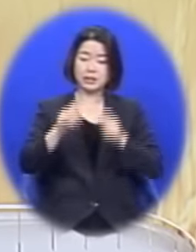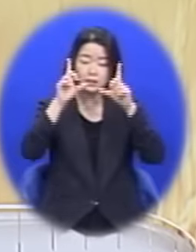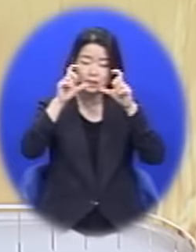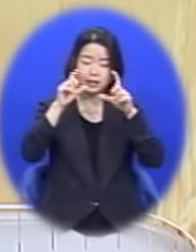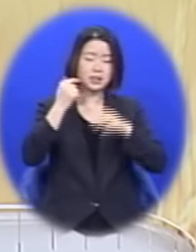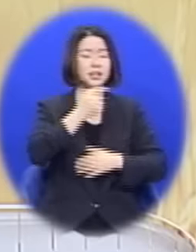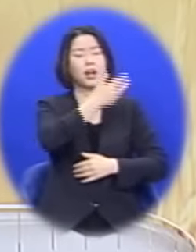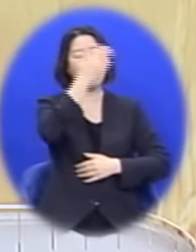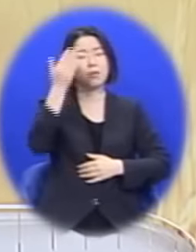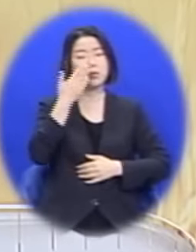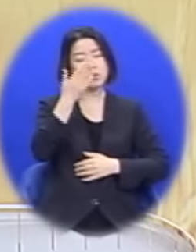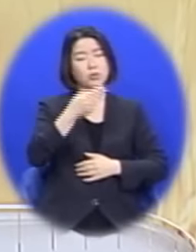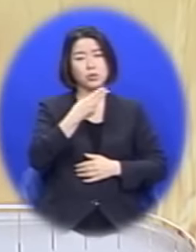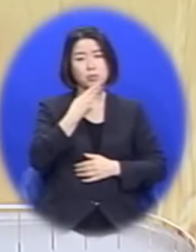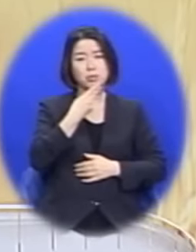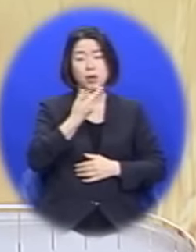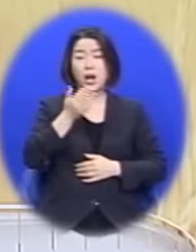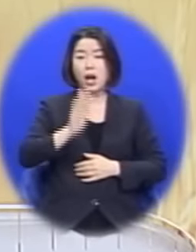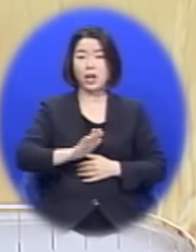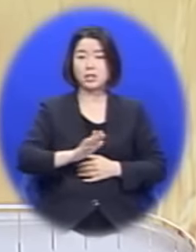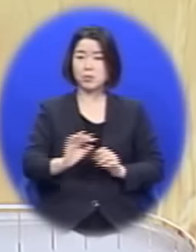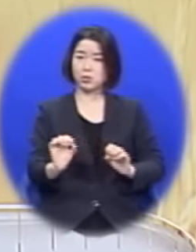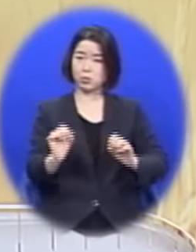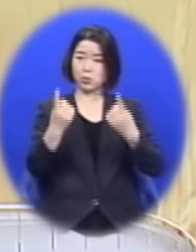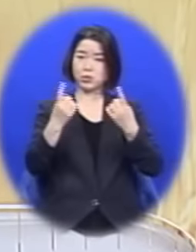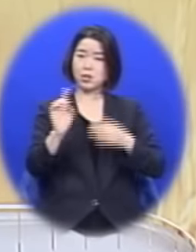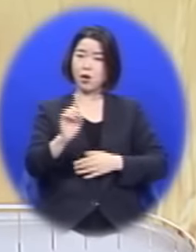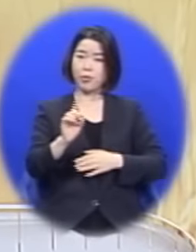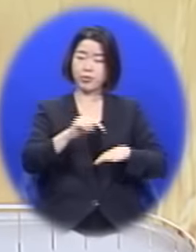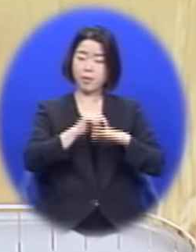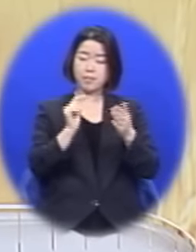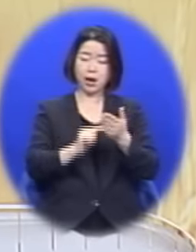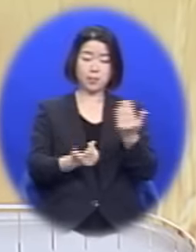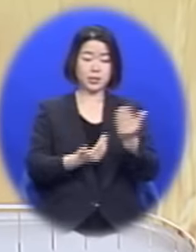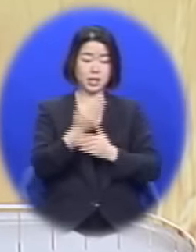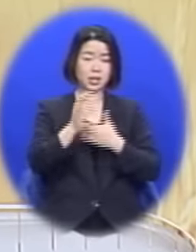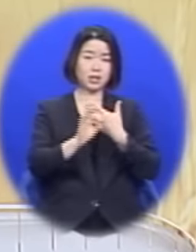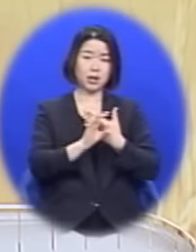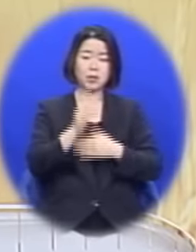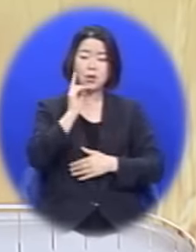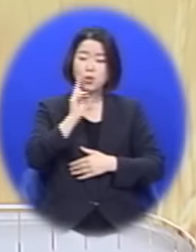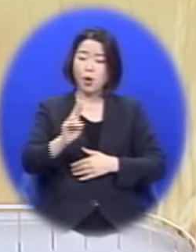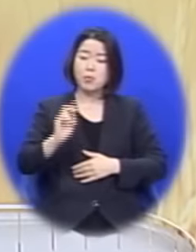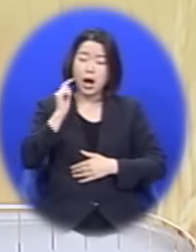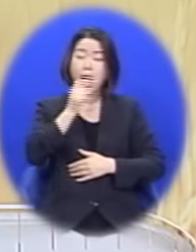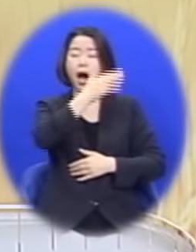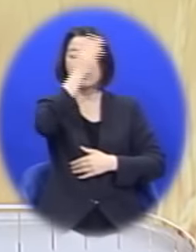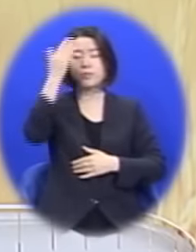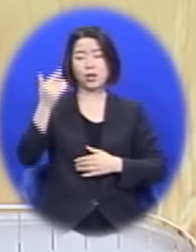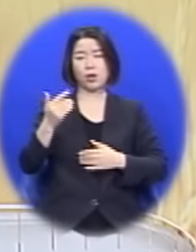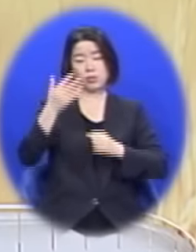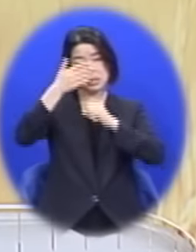수가 없어요. 그런데 동시에 또 어떤 마음이 일어나냐면 너무나 아름다운 사진.